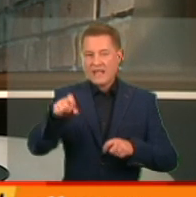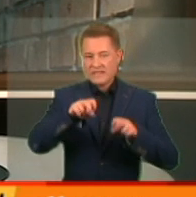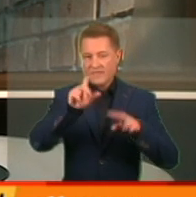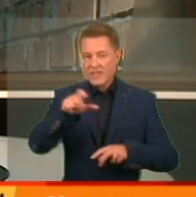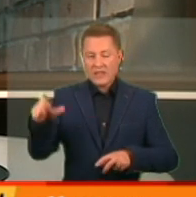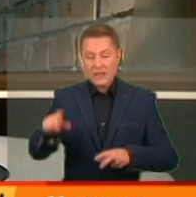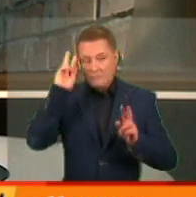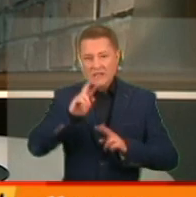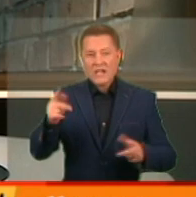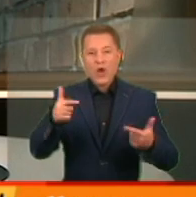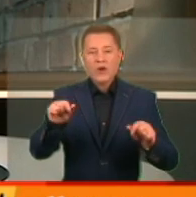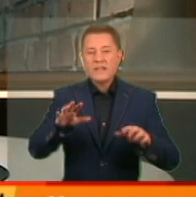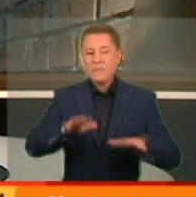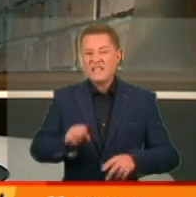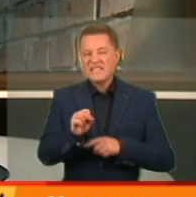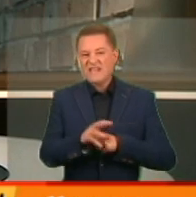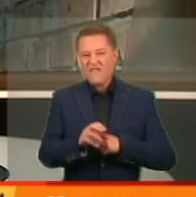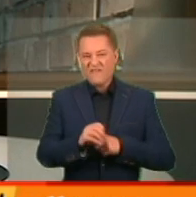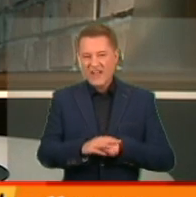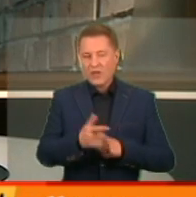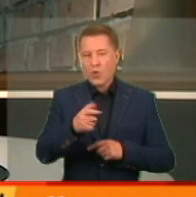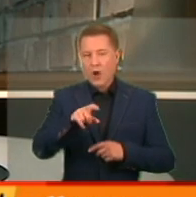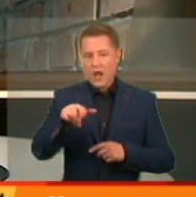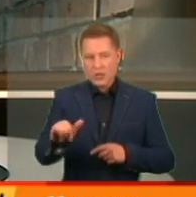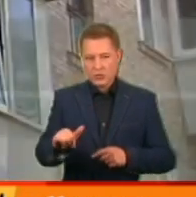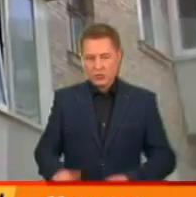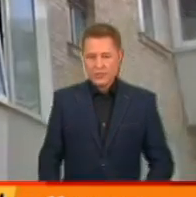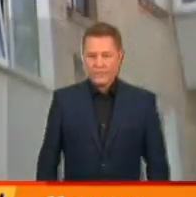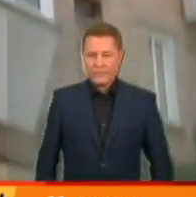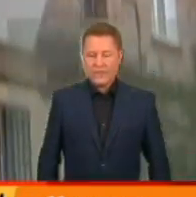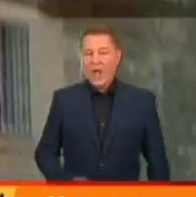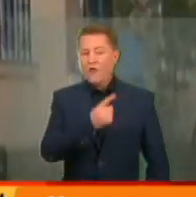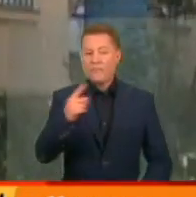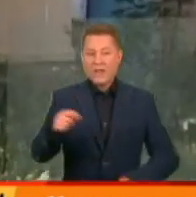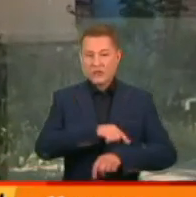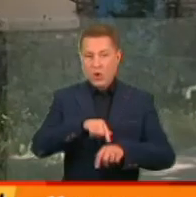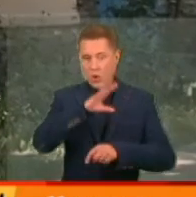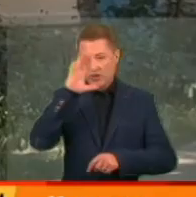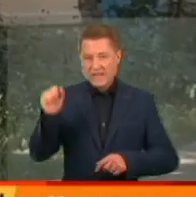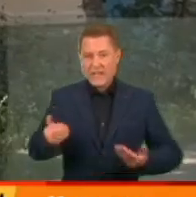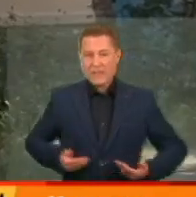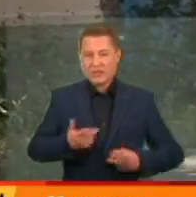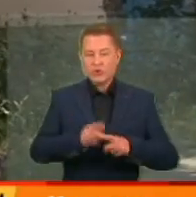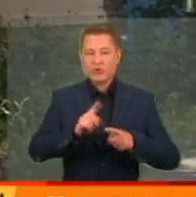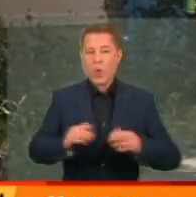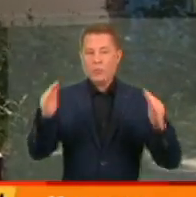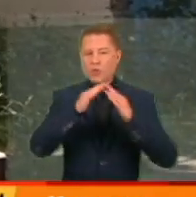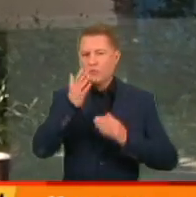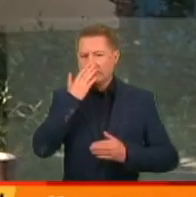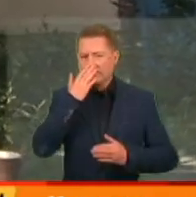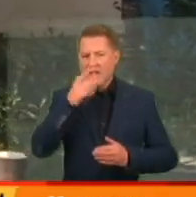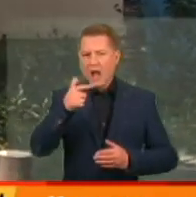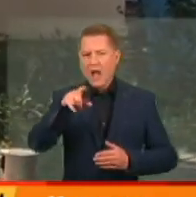з'ясувати, де саме місце витоку. Анна Айзенберг знає більше. О першій годині мешканці ось цього будинку почули запах